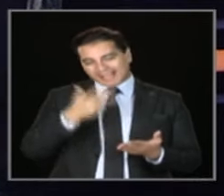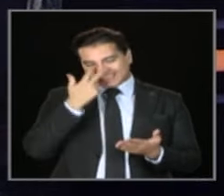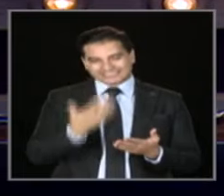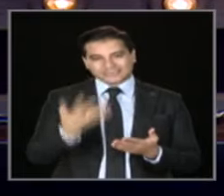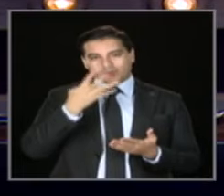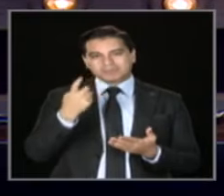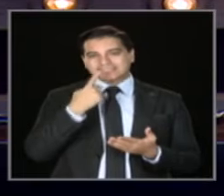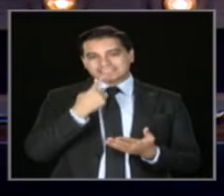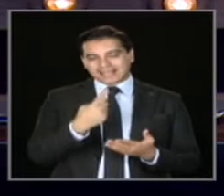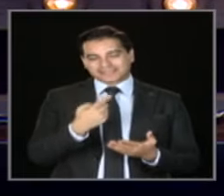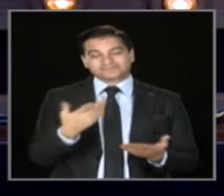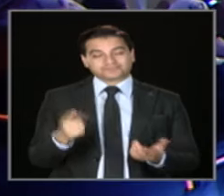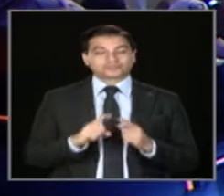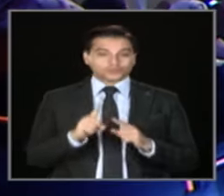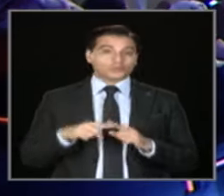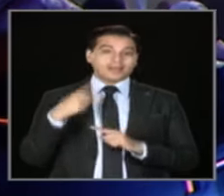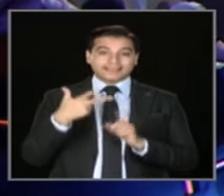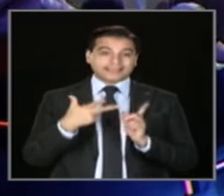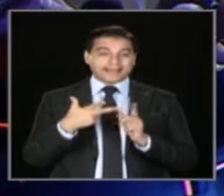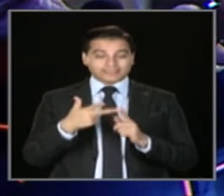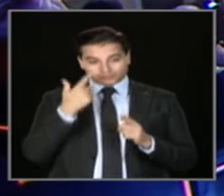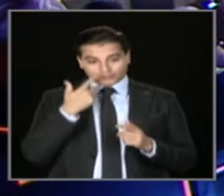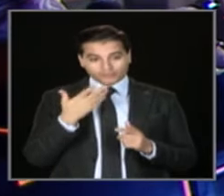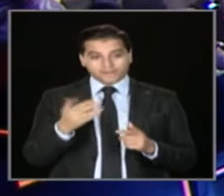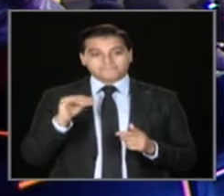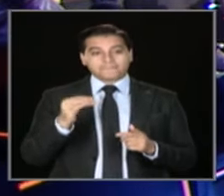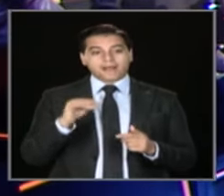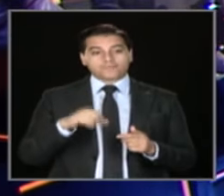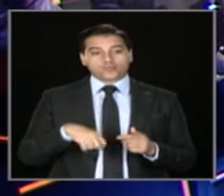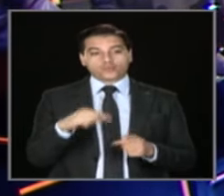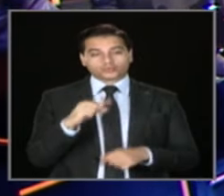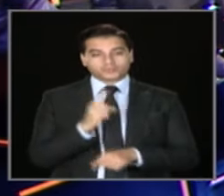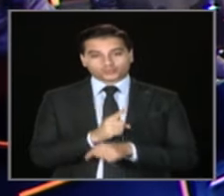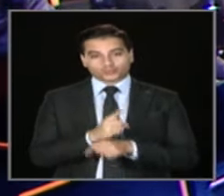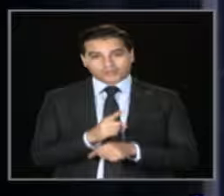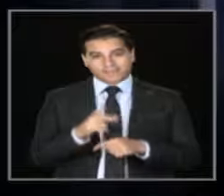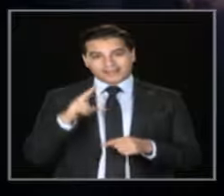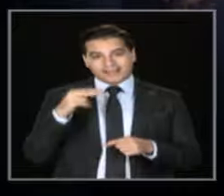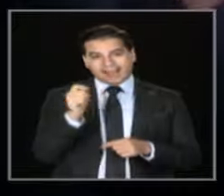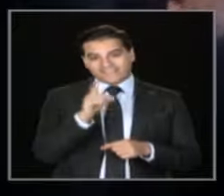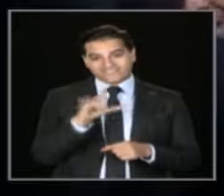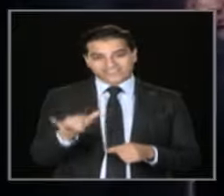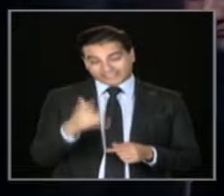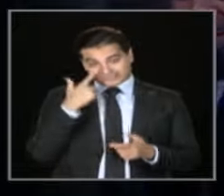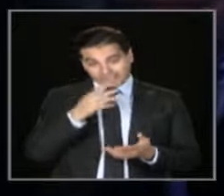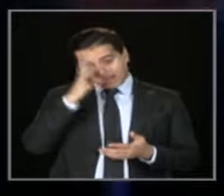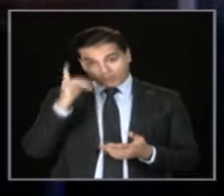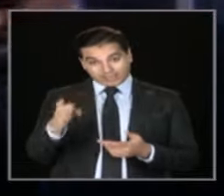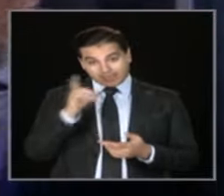الجعفري السؤال التالت لو القارن بصح الف مبروك اللا